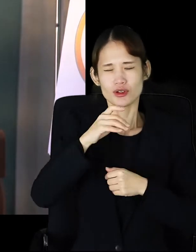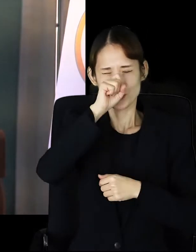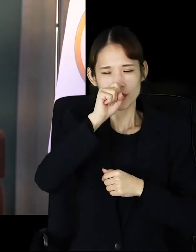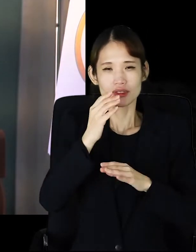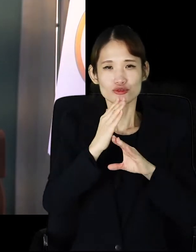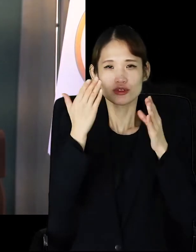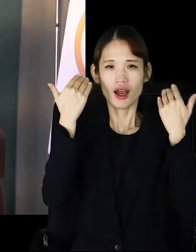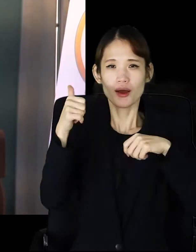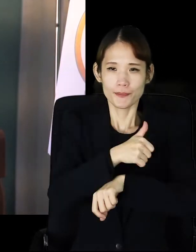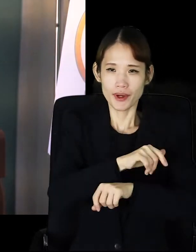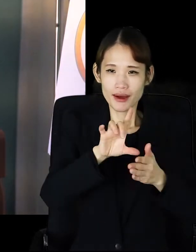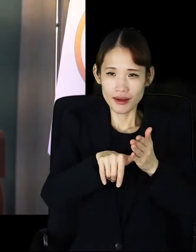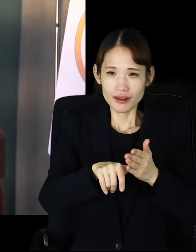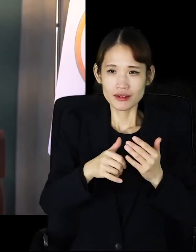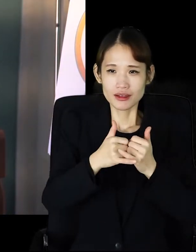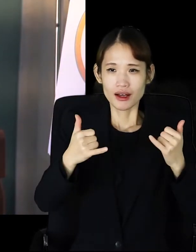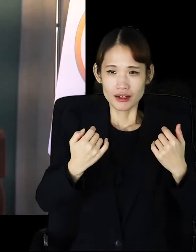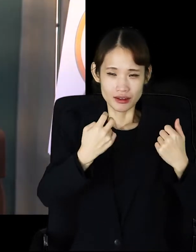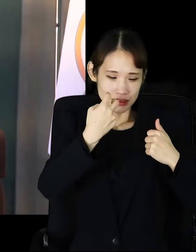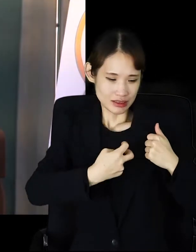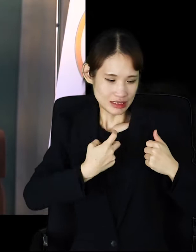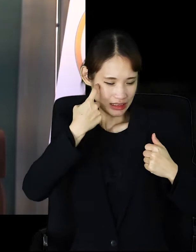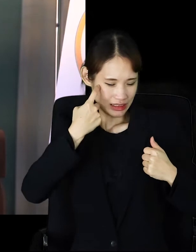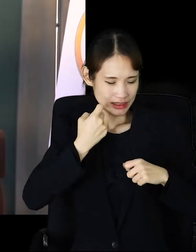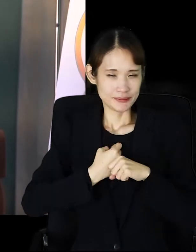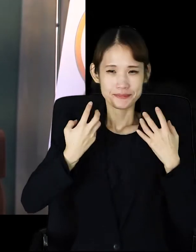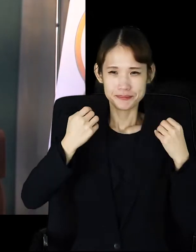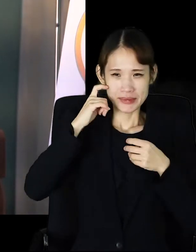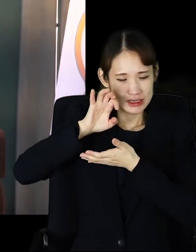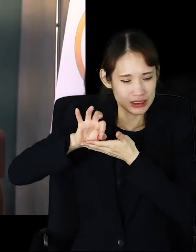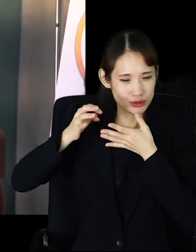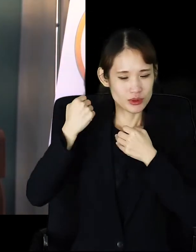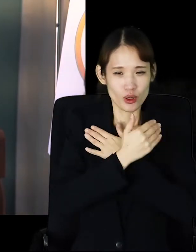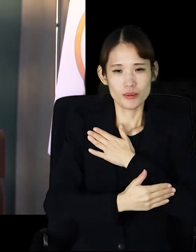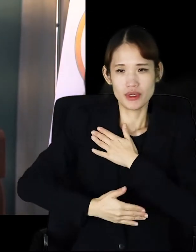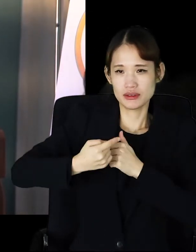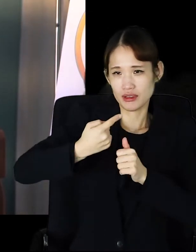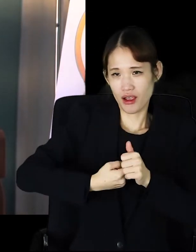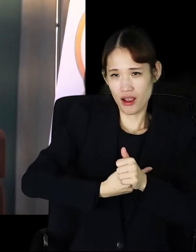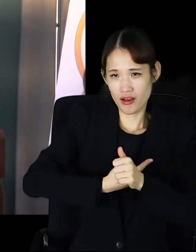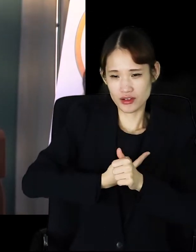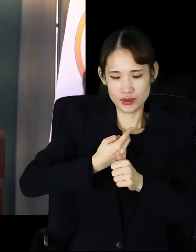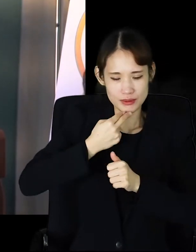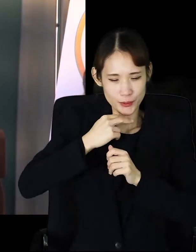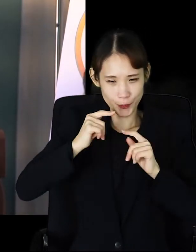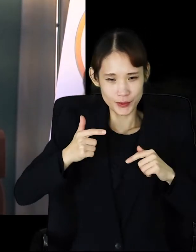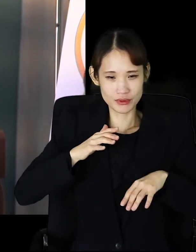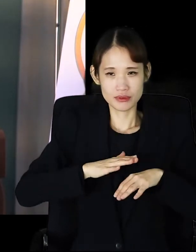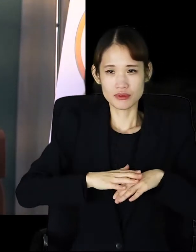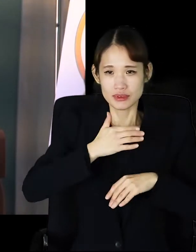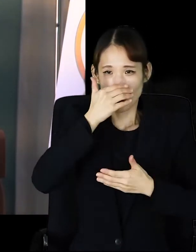사실 중학교 때까지만 해도 제가 남들 시선을 엄청 의식했어요. 특히 이제 제 몸이 부자연스럽게 보일 때 막 이게 소위